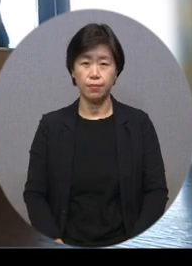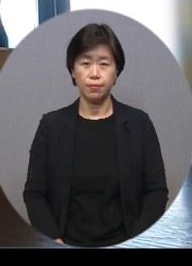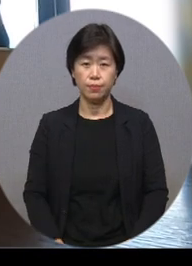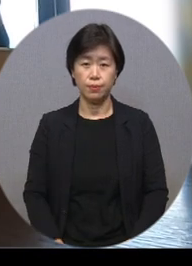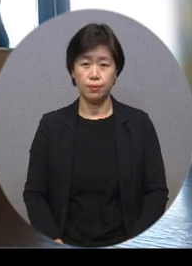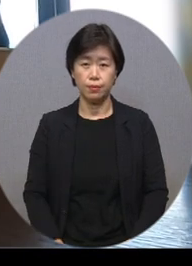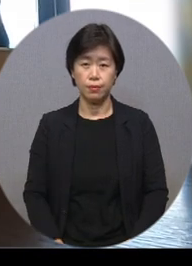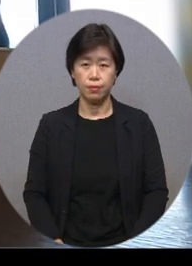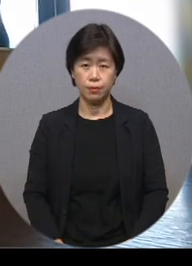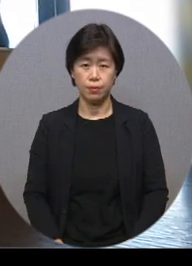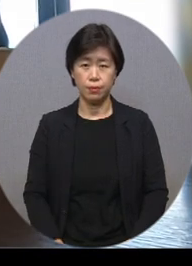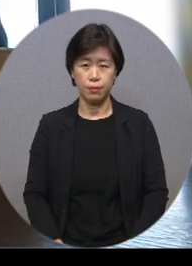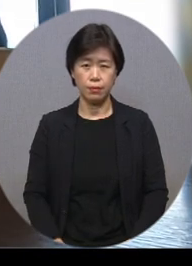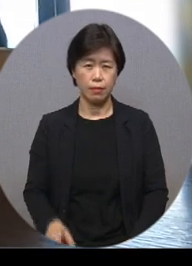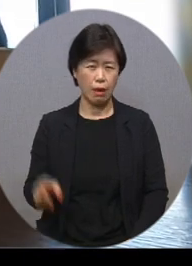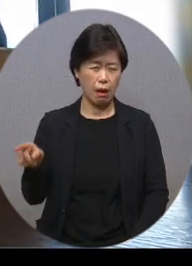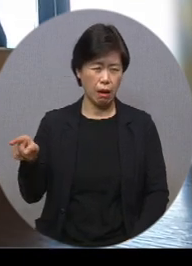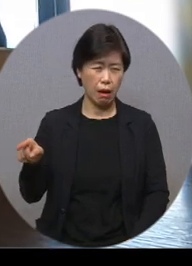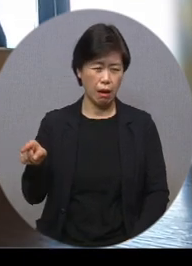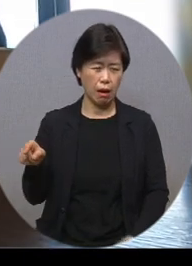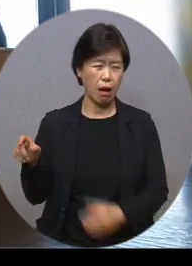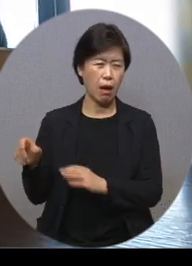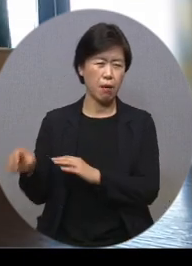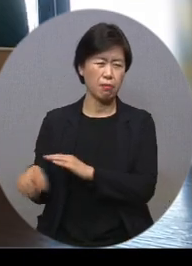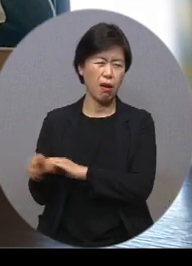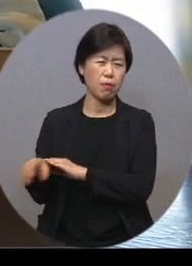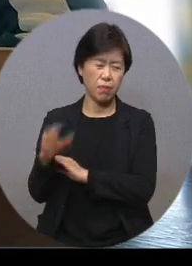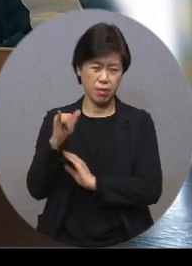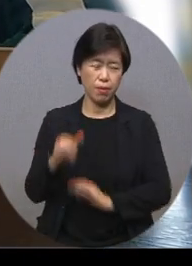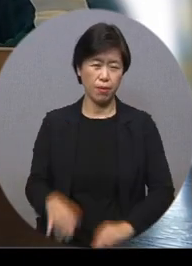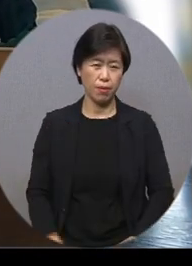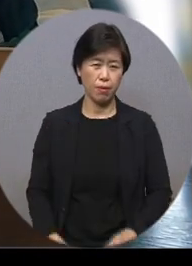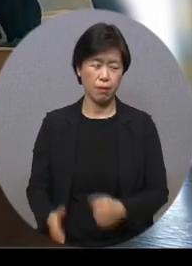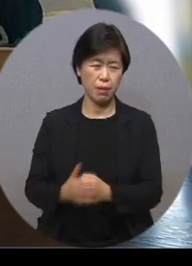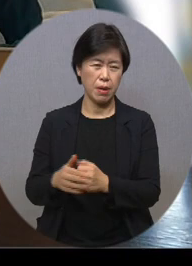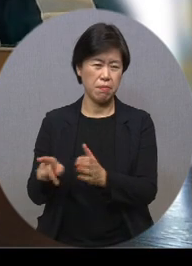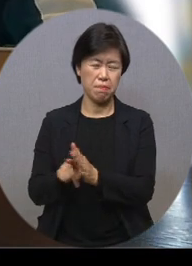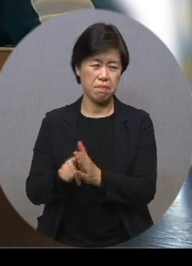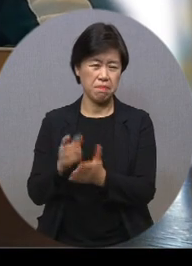쟤네서 부러치는 거야. 믿으면 안 돼. 육주의 본전이죠. 네,